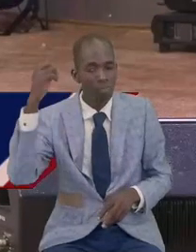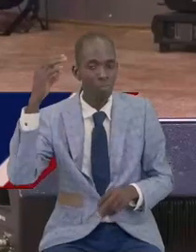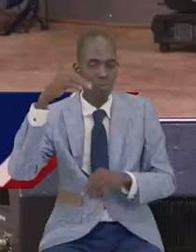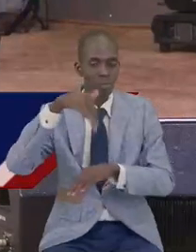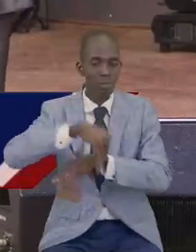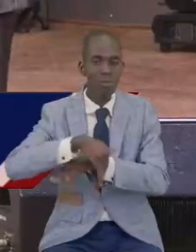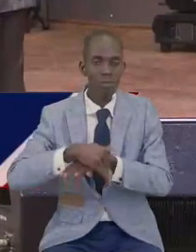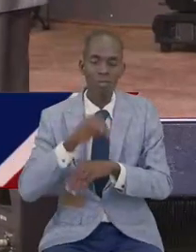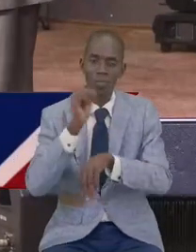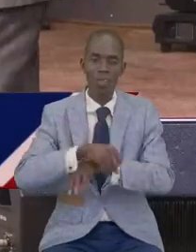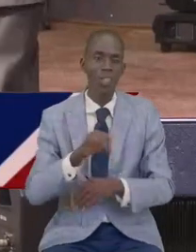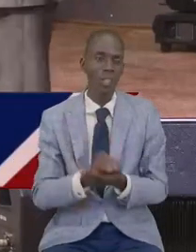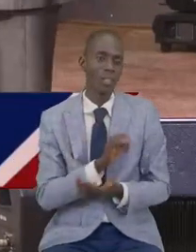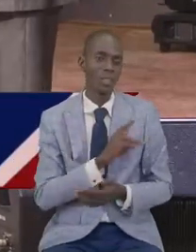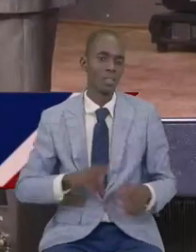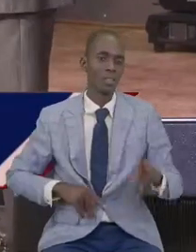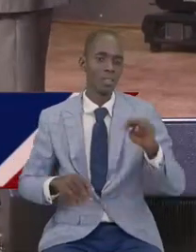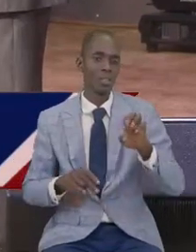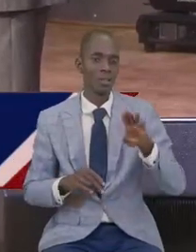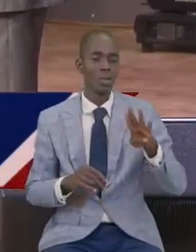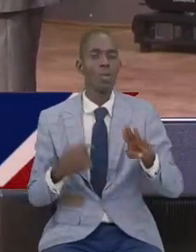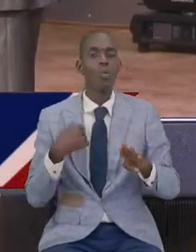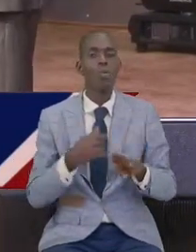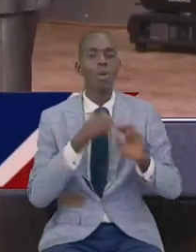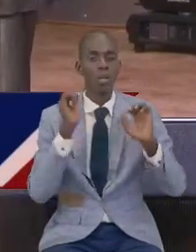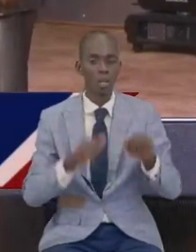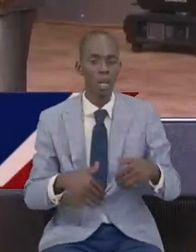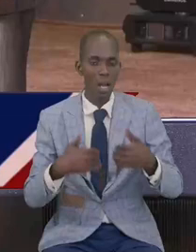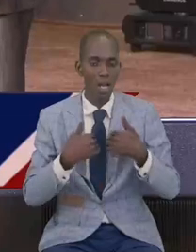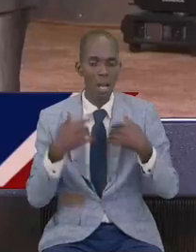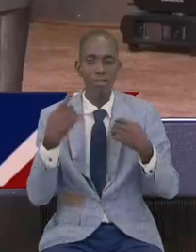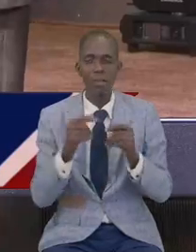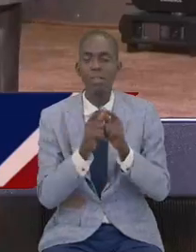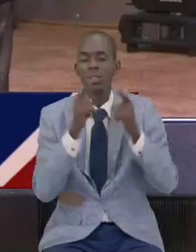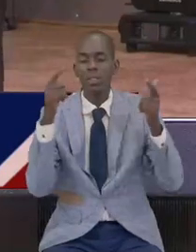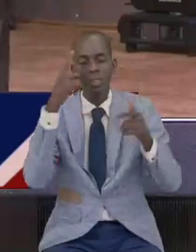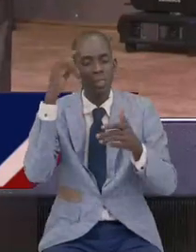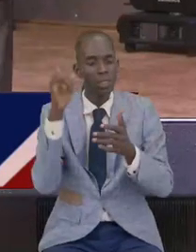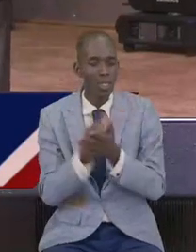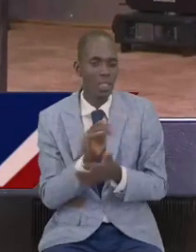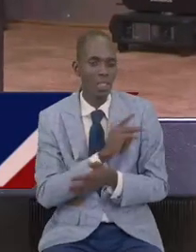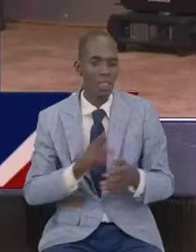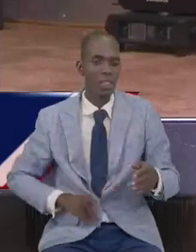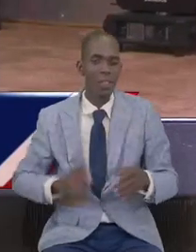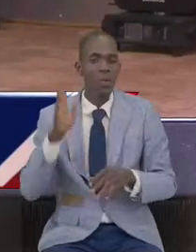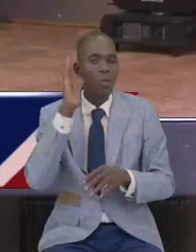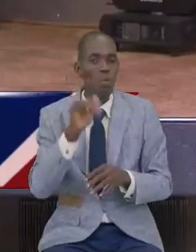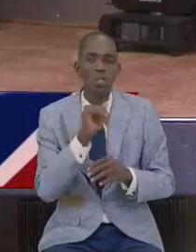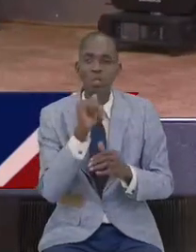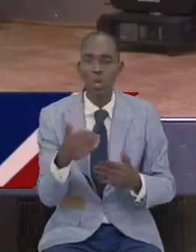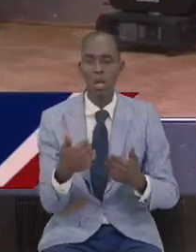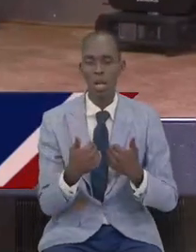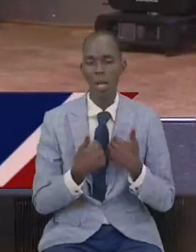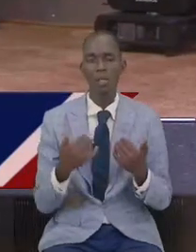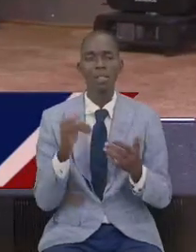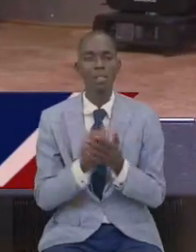l'a vaincu. Nous pouvons avoir la sagesse essentielle que Nebuchadnezzar n'avait pas, que les Chaldéens,